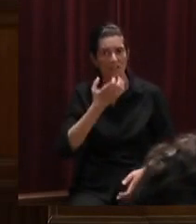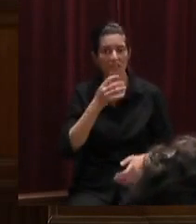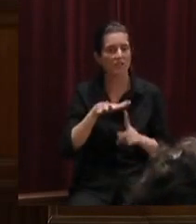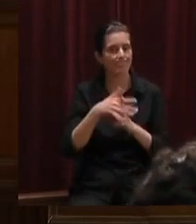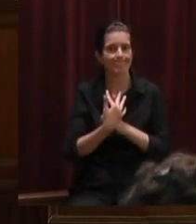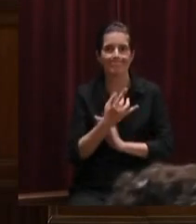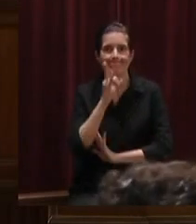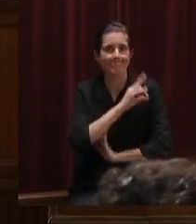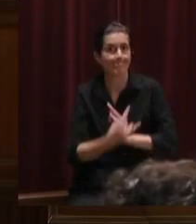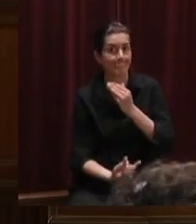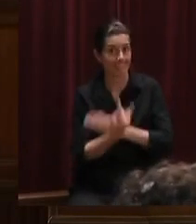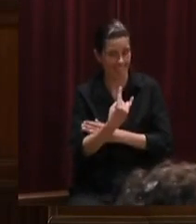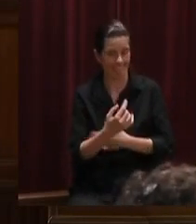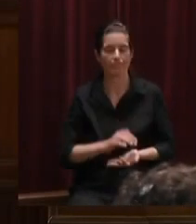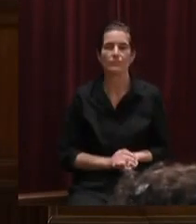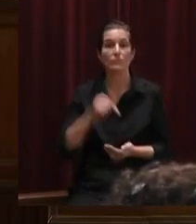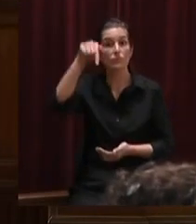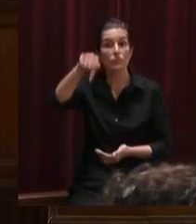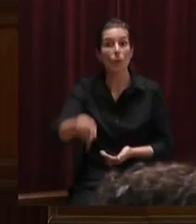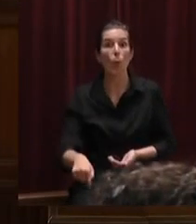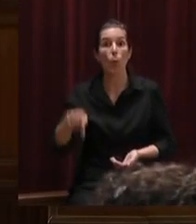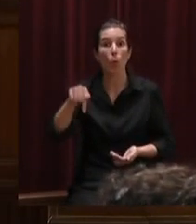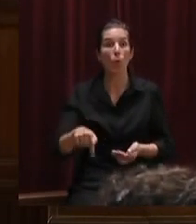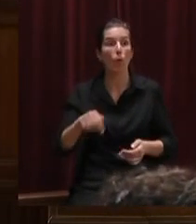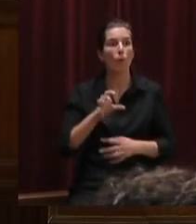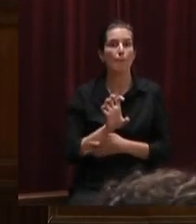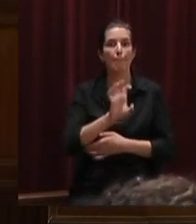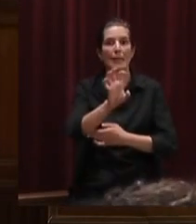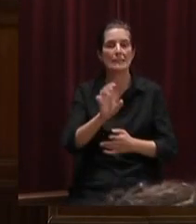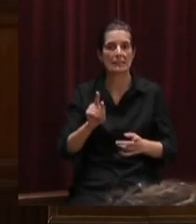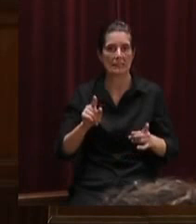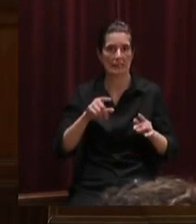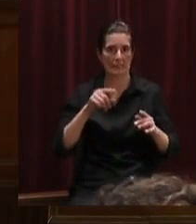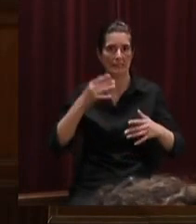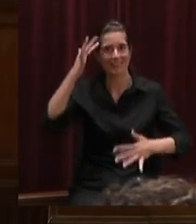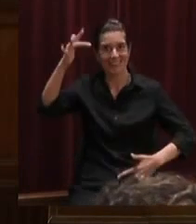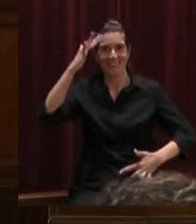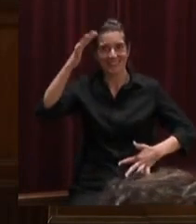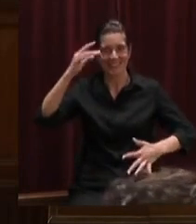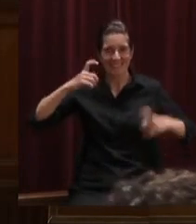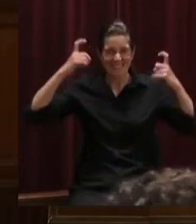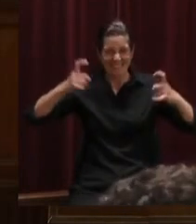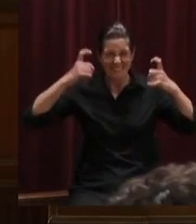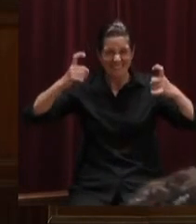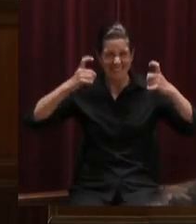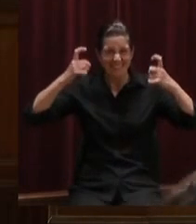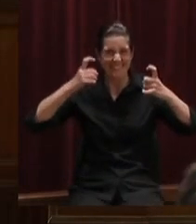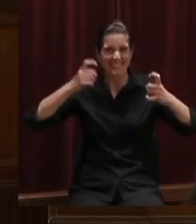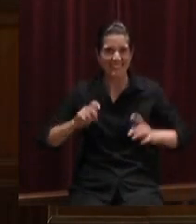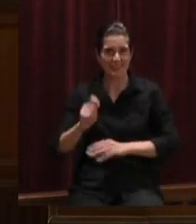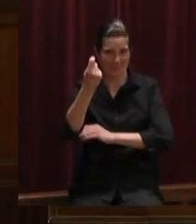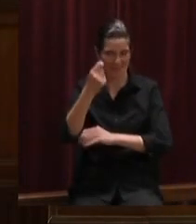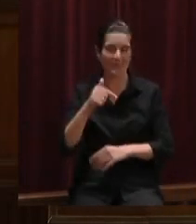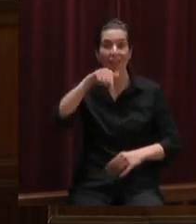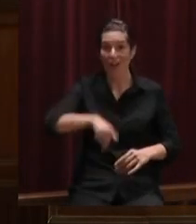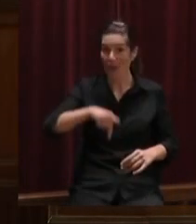Avui, administrem la il·lusió d'un país i per això tenim l'obligació de fer realitat les illes que somiem. Avui, el projecte